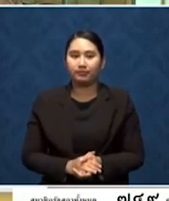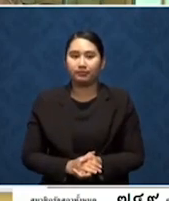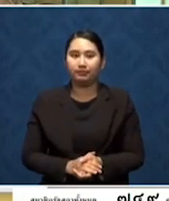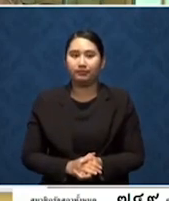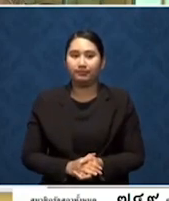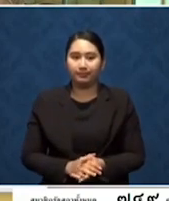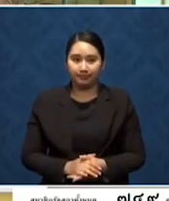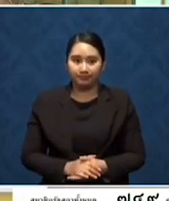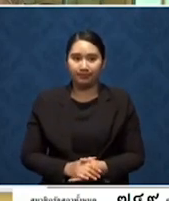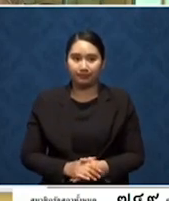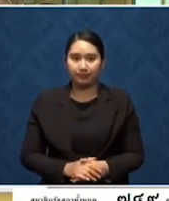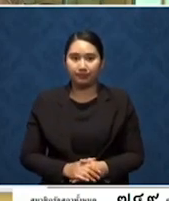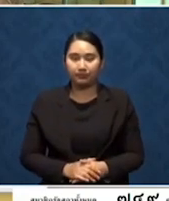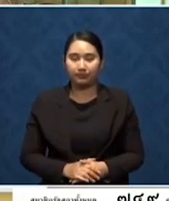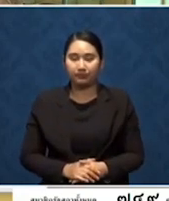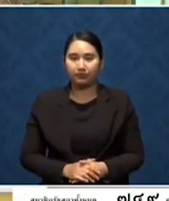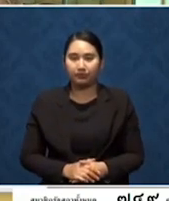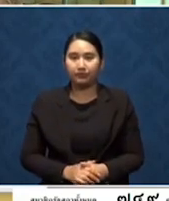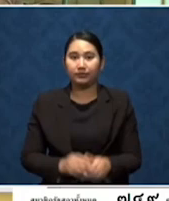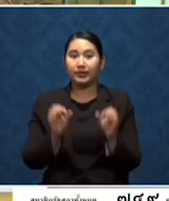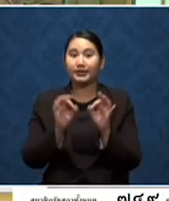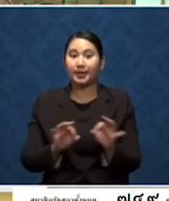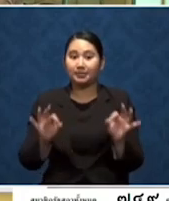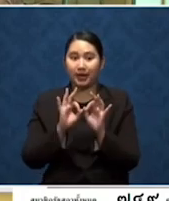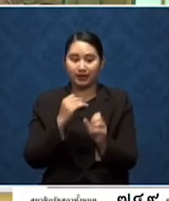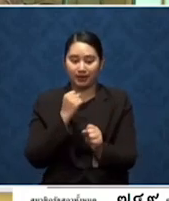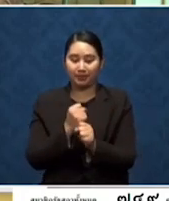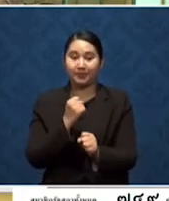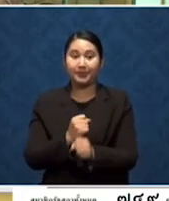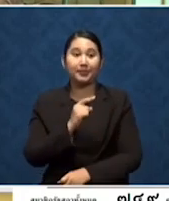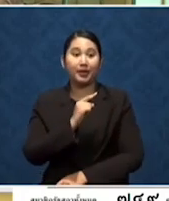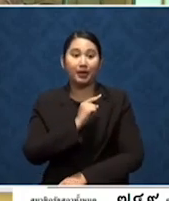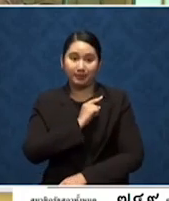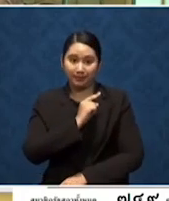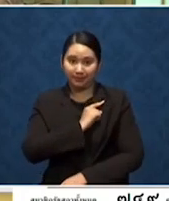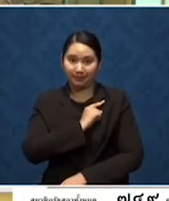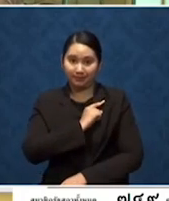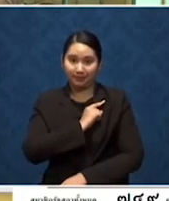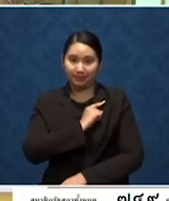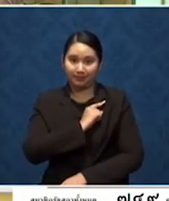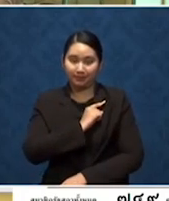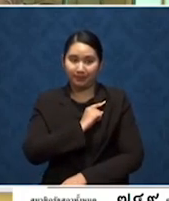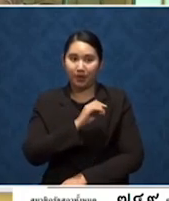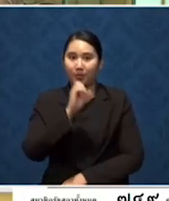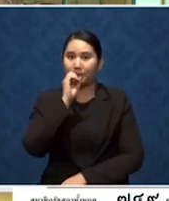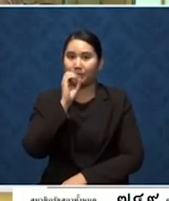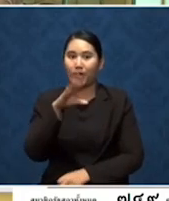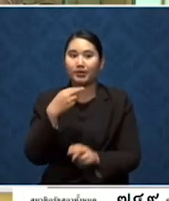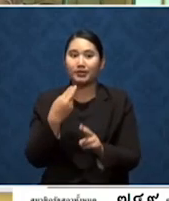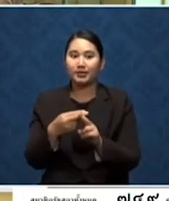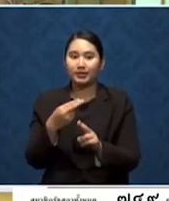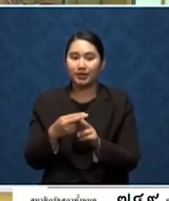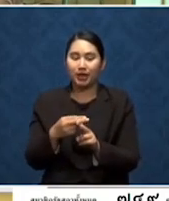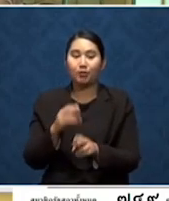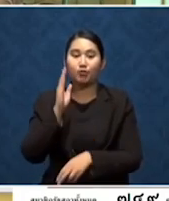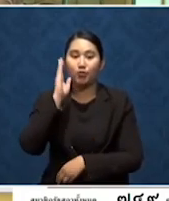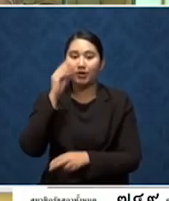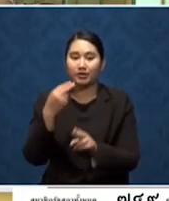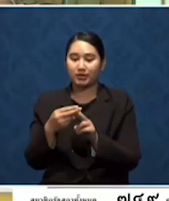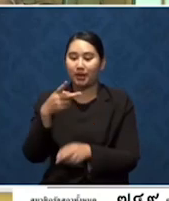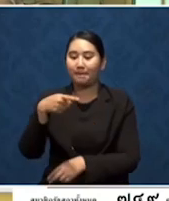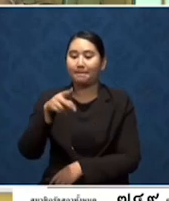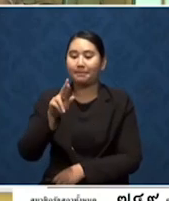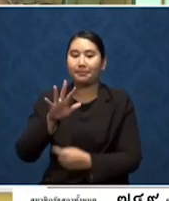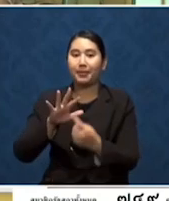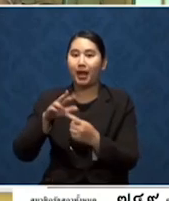ครับงั้นสิ่งที่ท่านจะทำหน้าที่ตรงนี้ขออนุญาตเอ่ยนามท่านประพันธ์คุณมีได้อัดจะอธิบาย